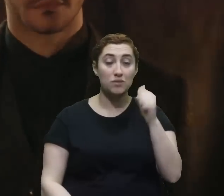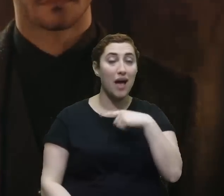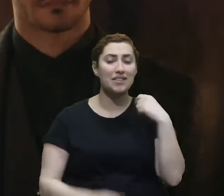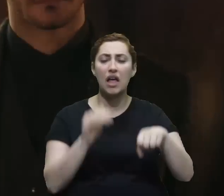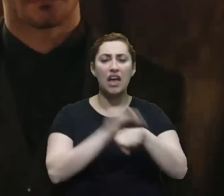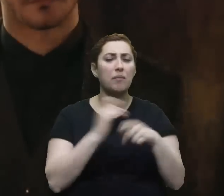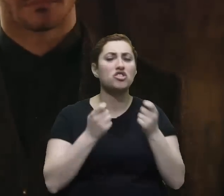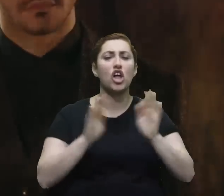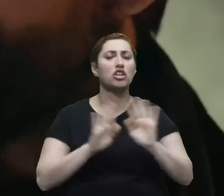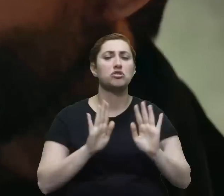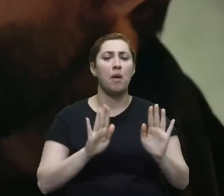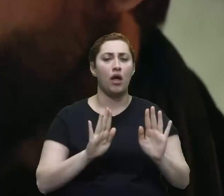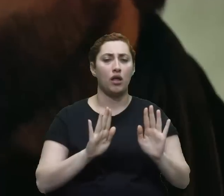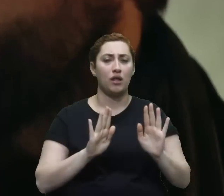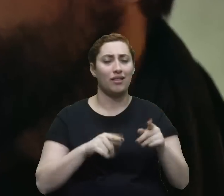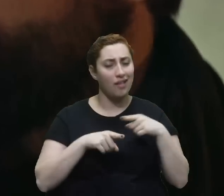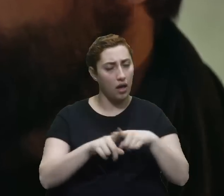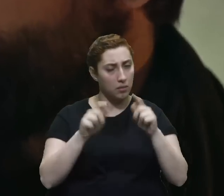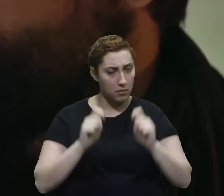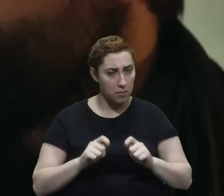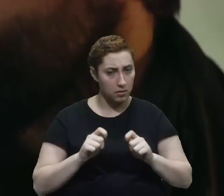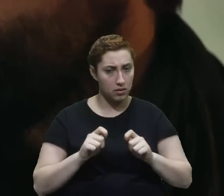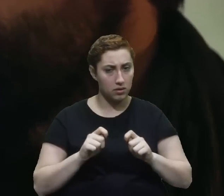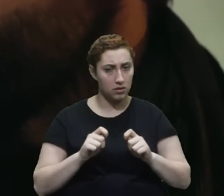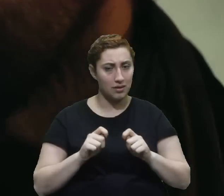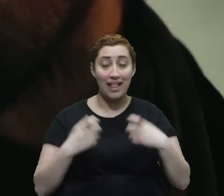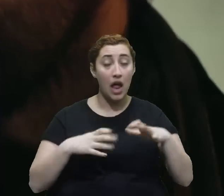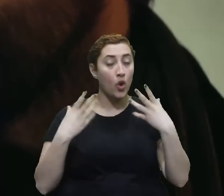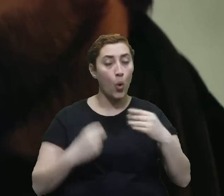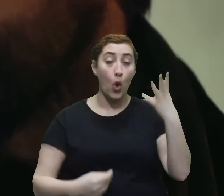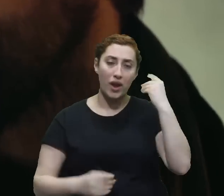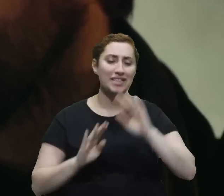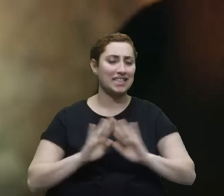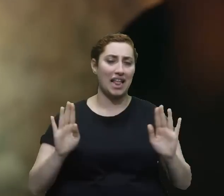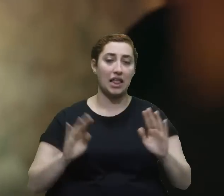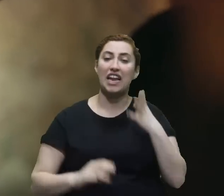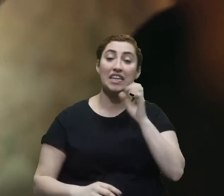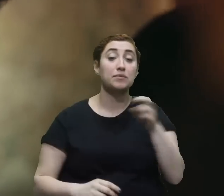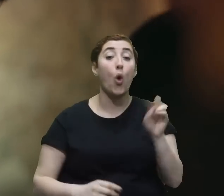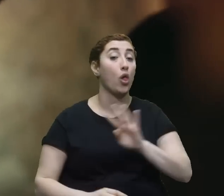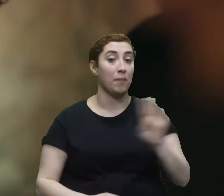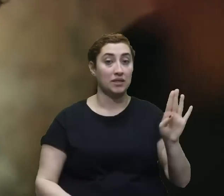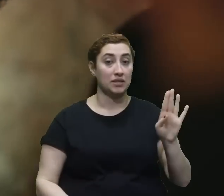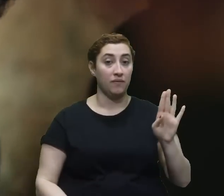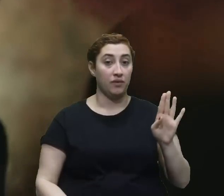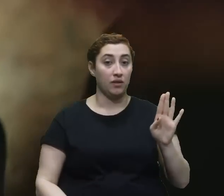asla yakalamaya çalışmayın. Takip edin. Nerede olduğunu öğrenin yeter. Kimse de ölmesin.